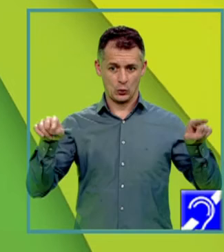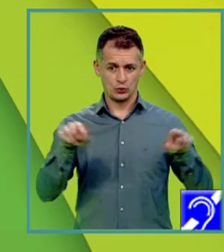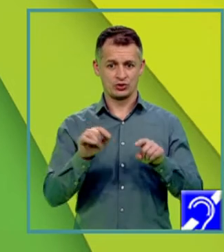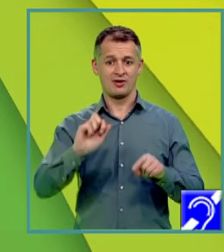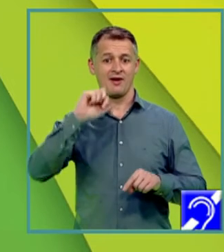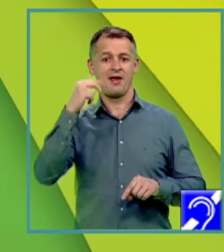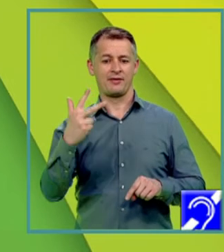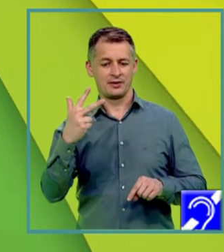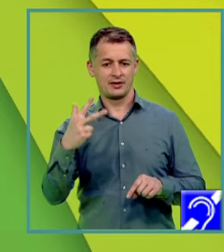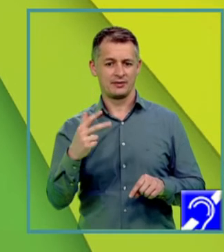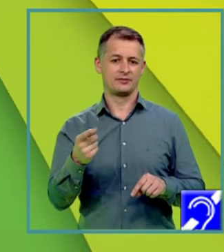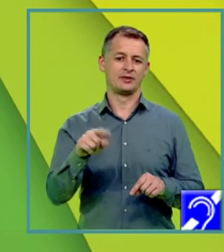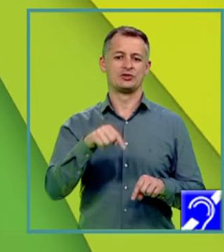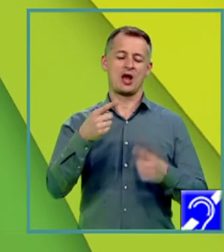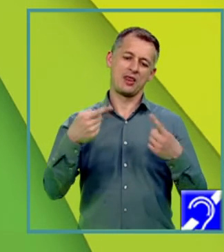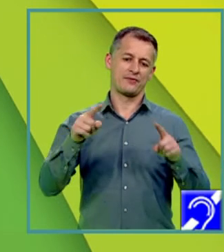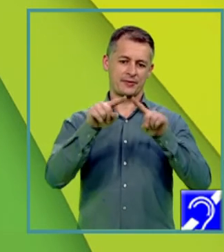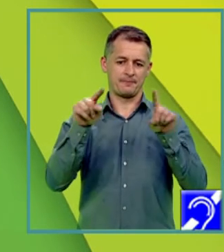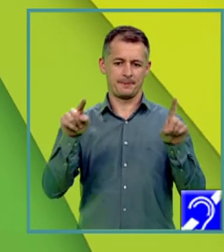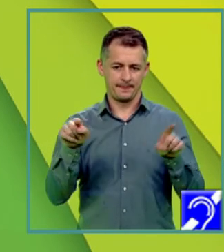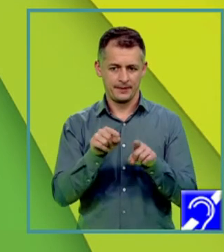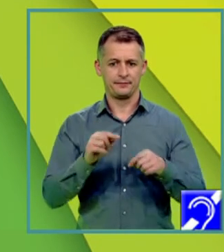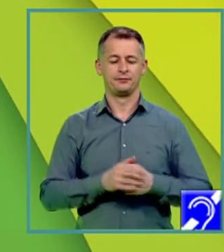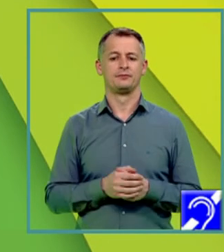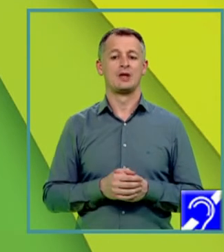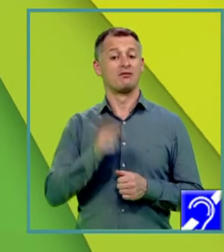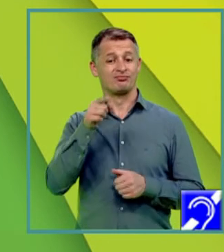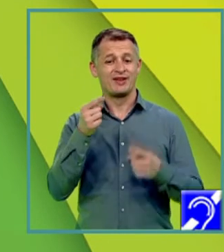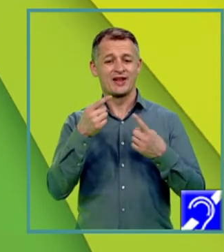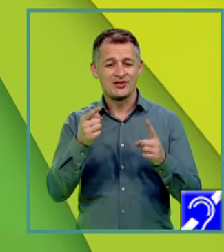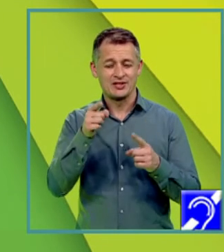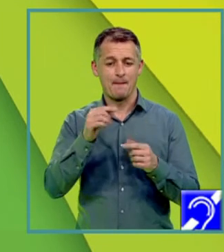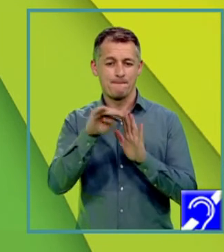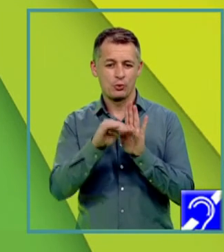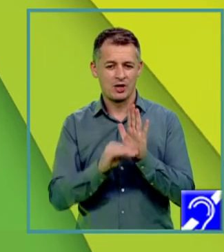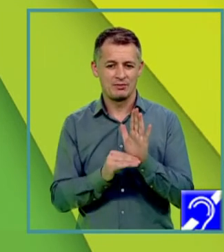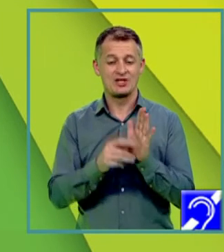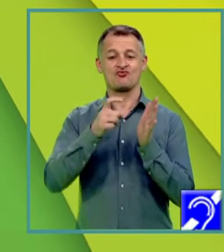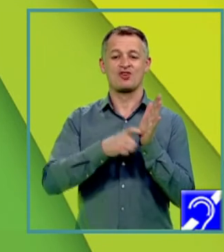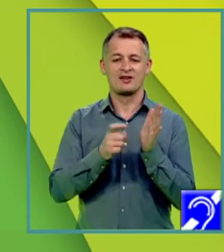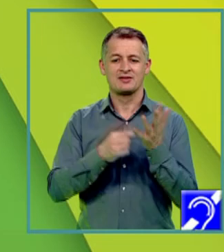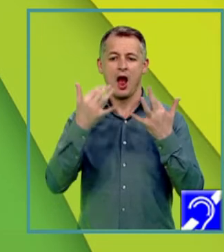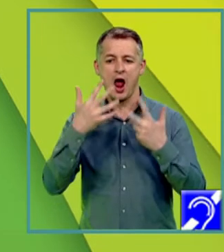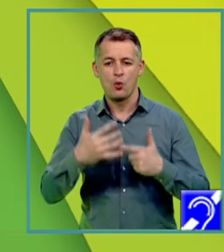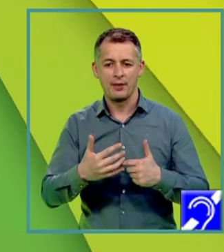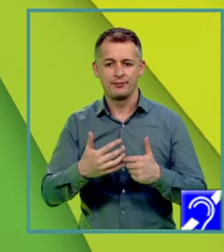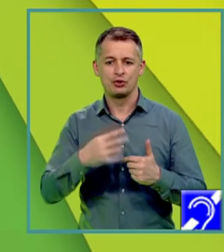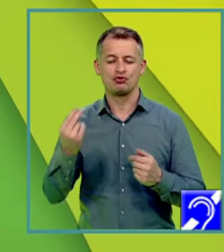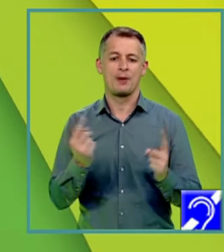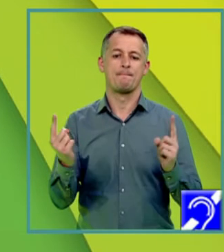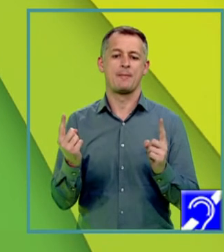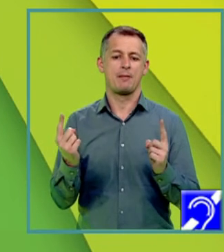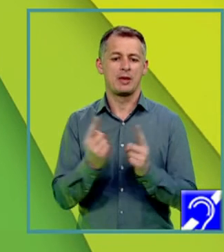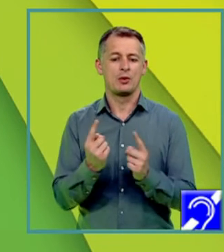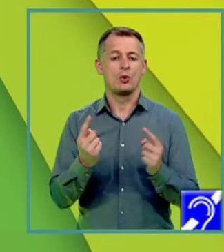parametru lungimea acestui tip de plăcuțe de fapt în acest sub programe sociale să calculăm cel mai mic